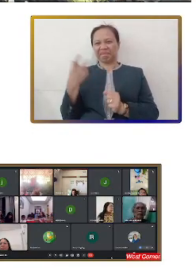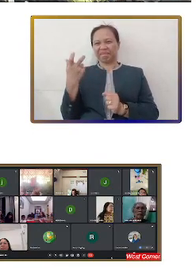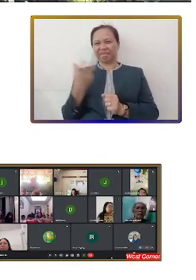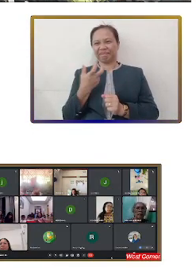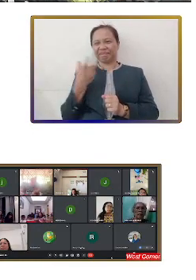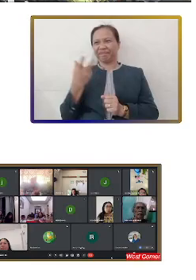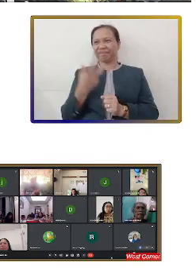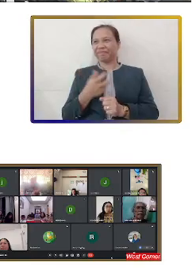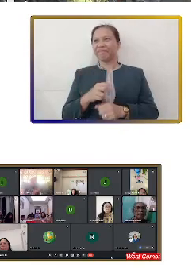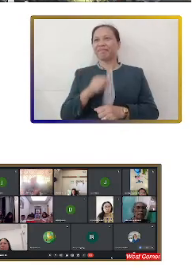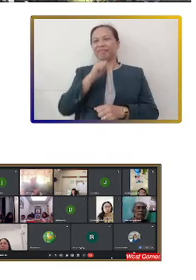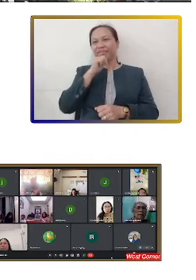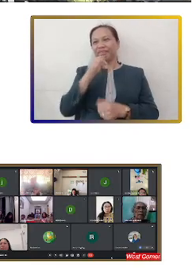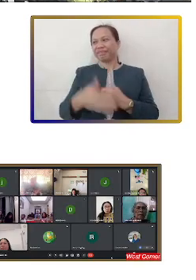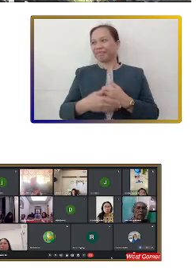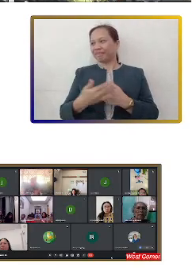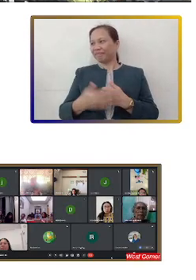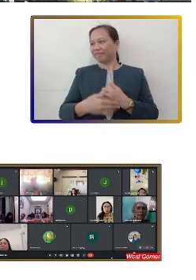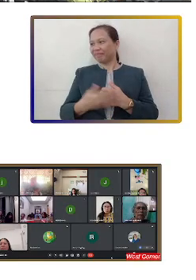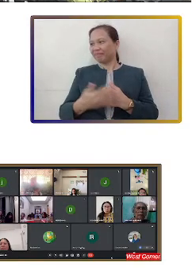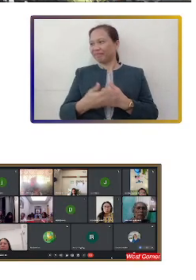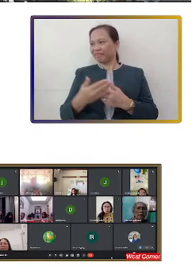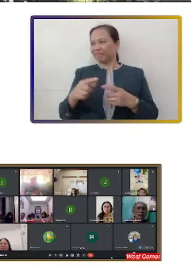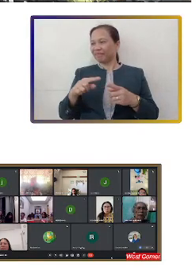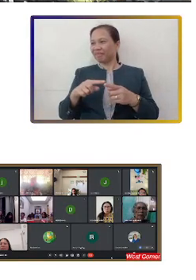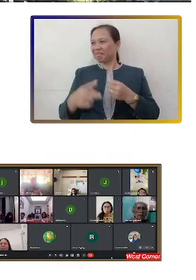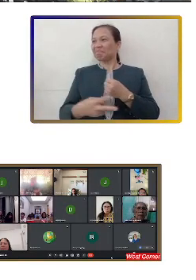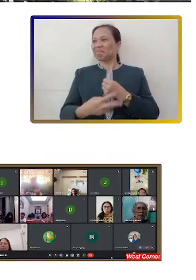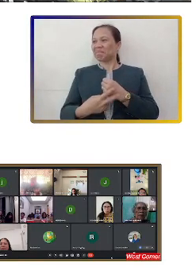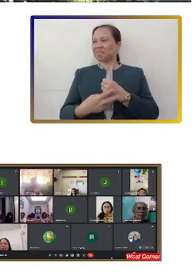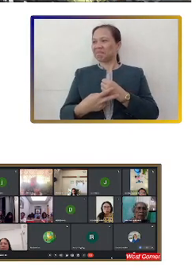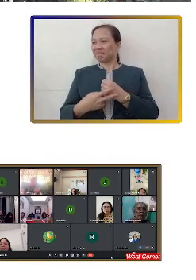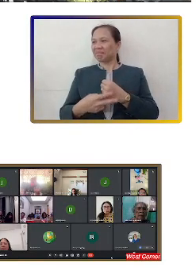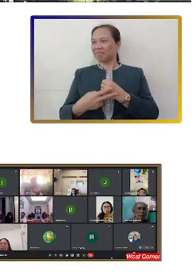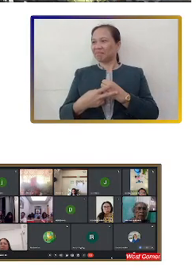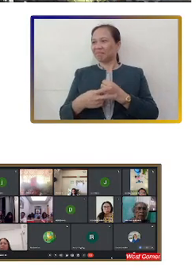mag-preserve ang katotohanan. You see, the Apostle Paul